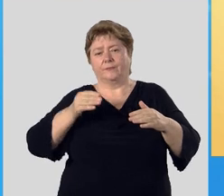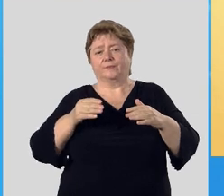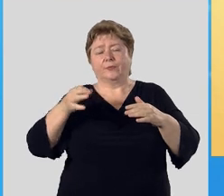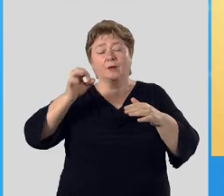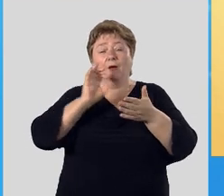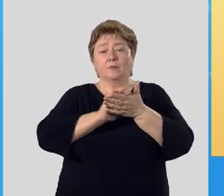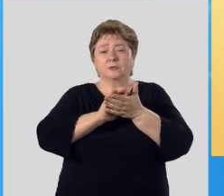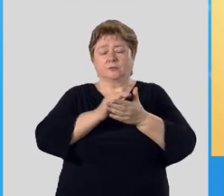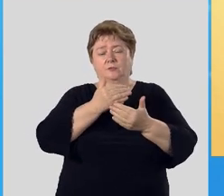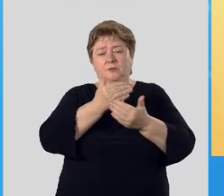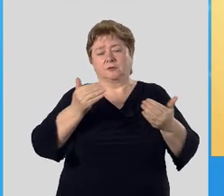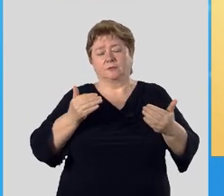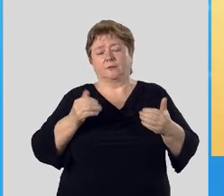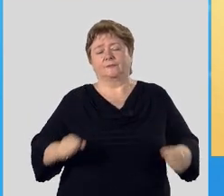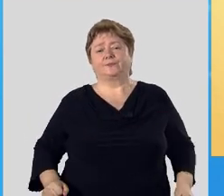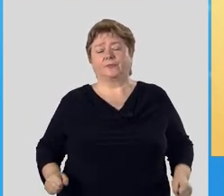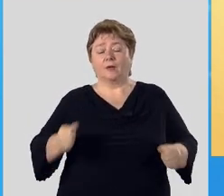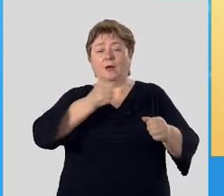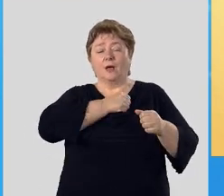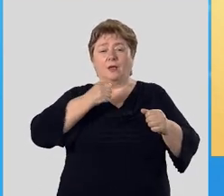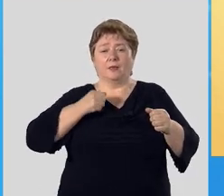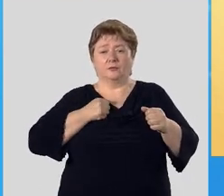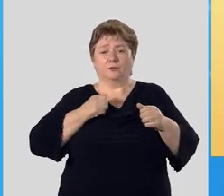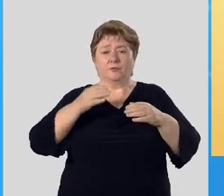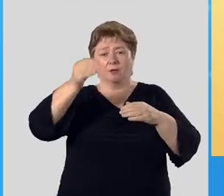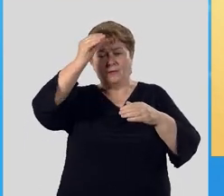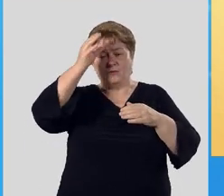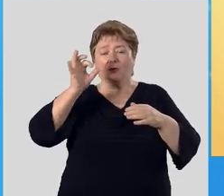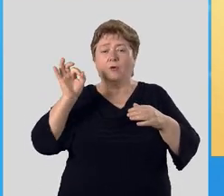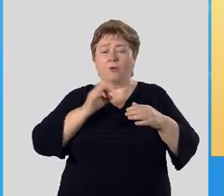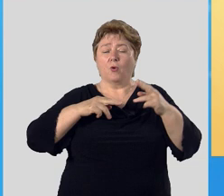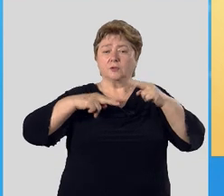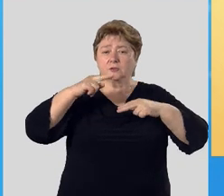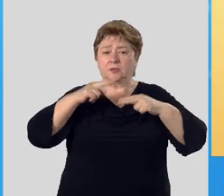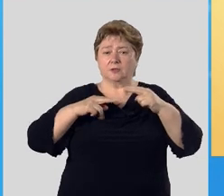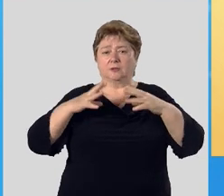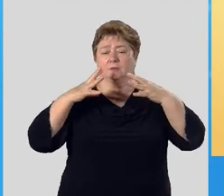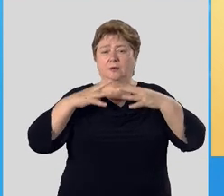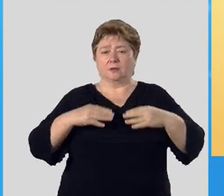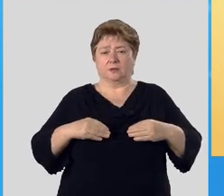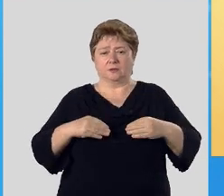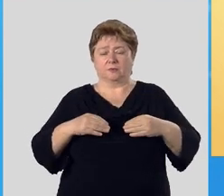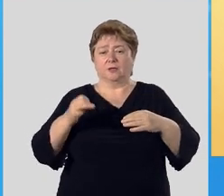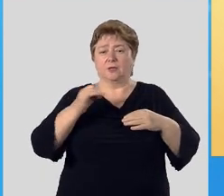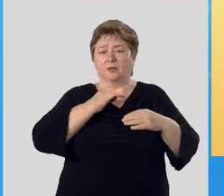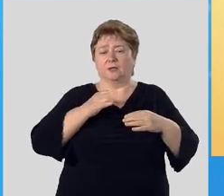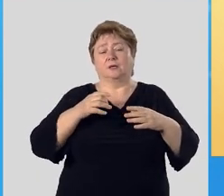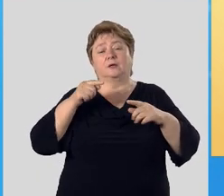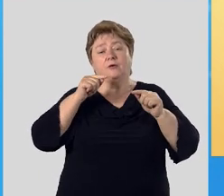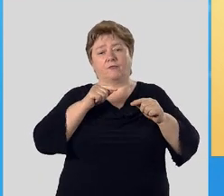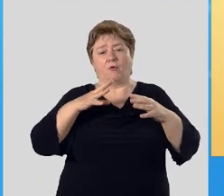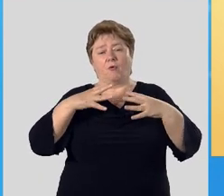познакомимся с ними анатомия наука о строении организма и его